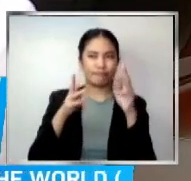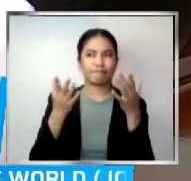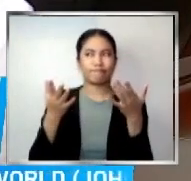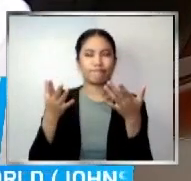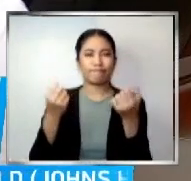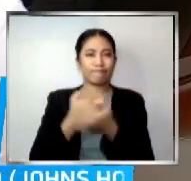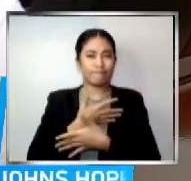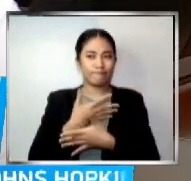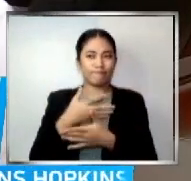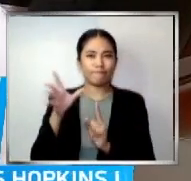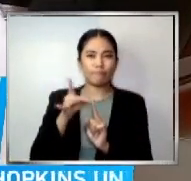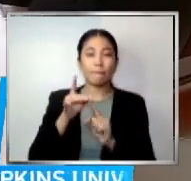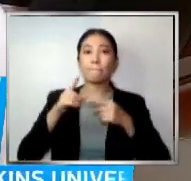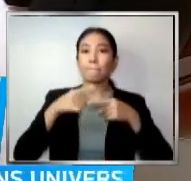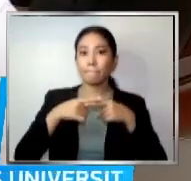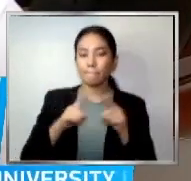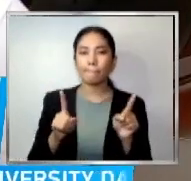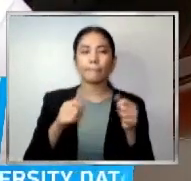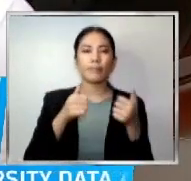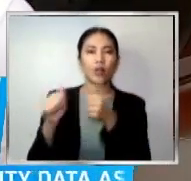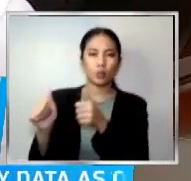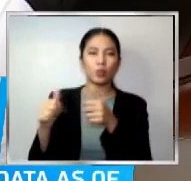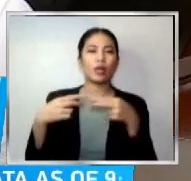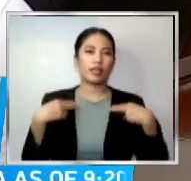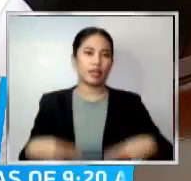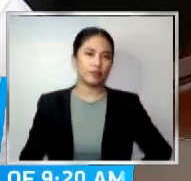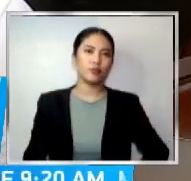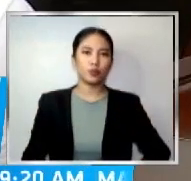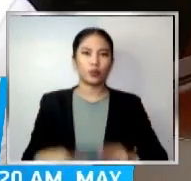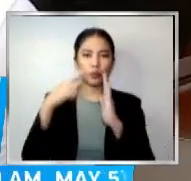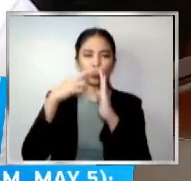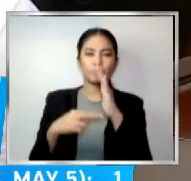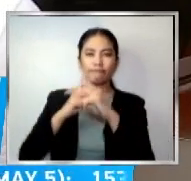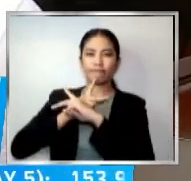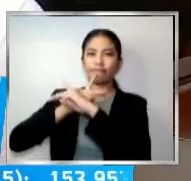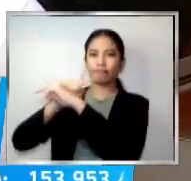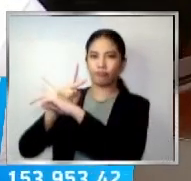po yung health protocol para po safe ka pa rin po